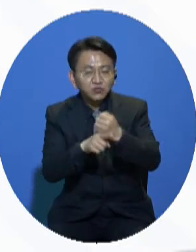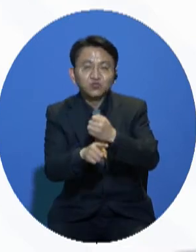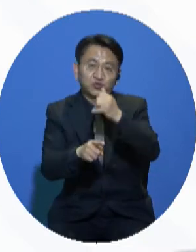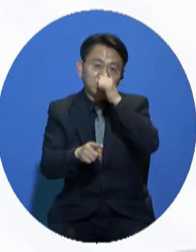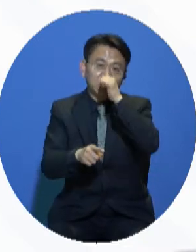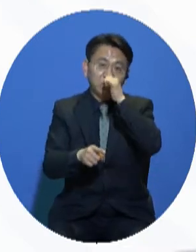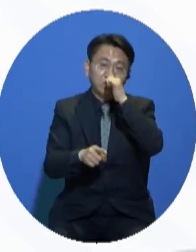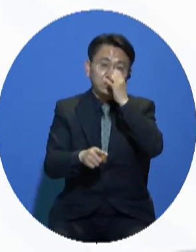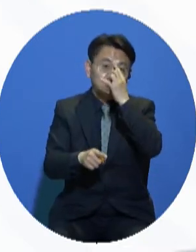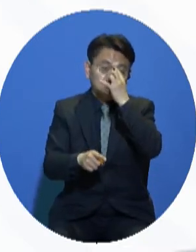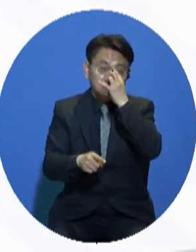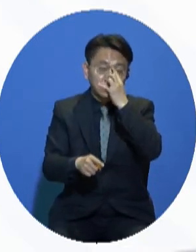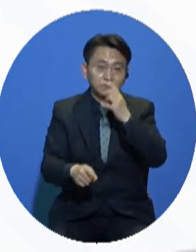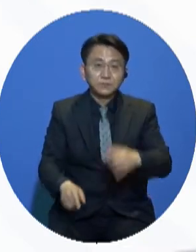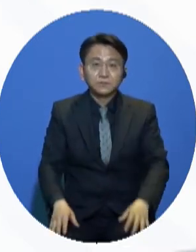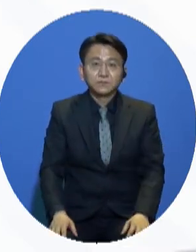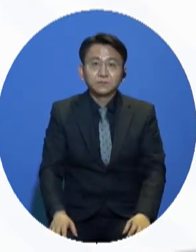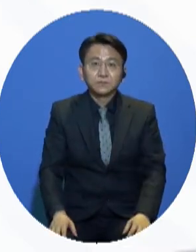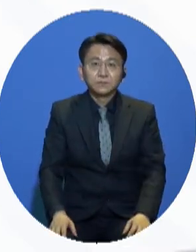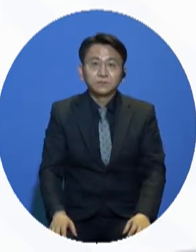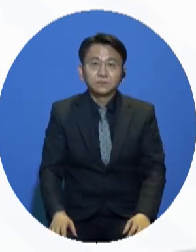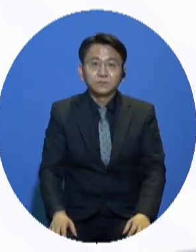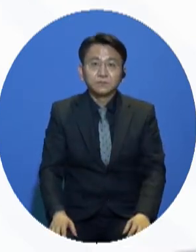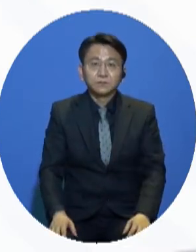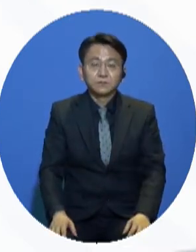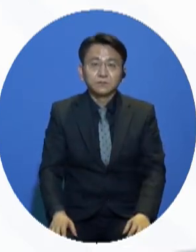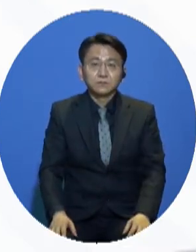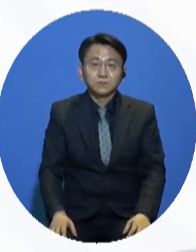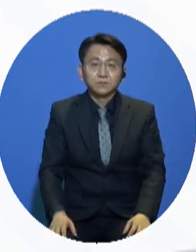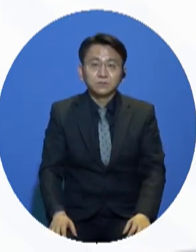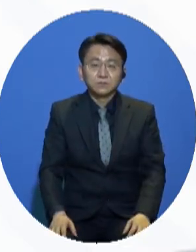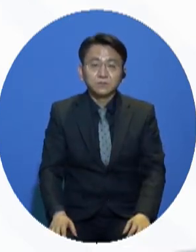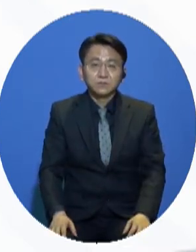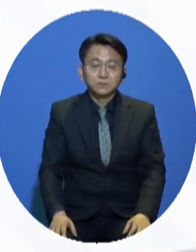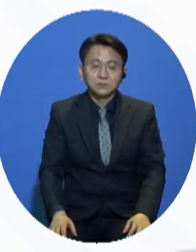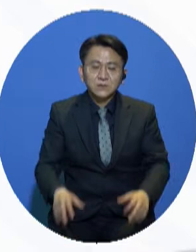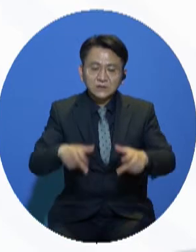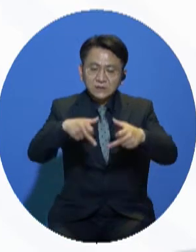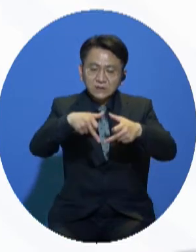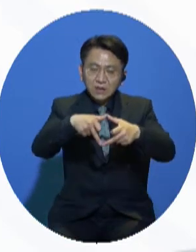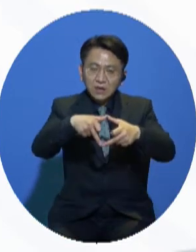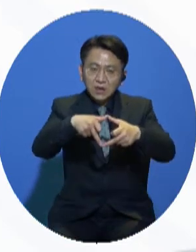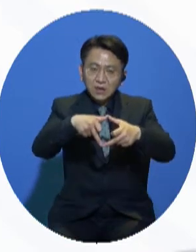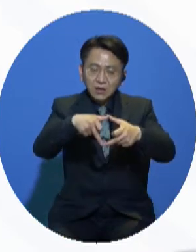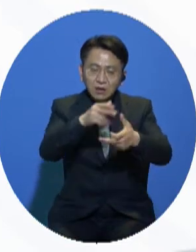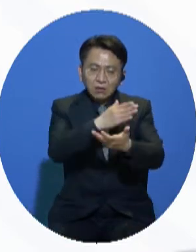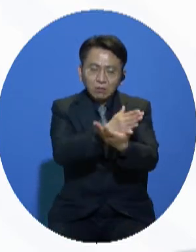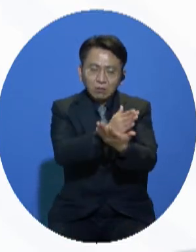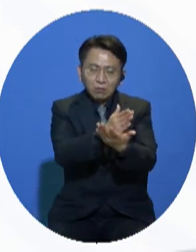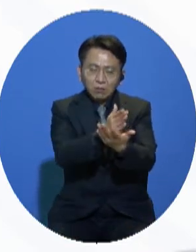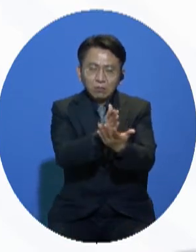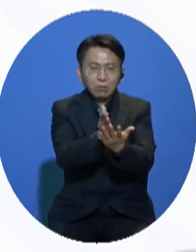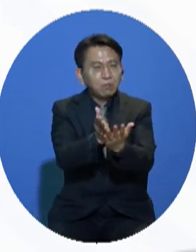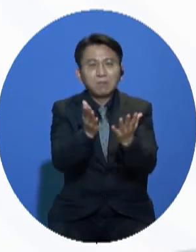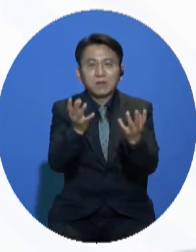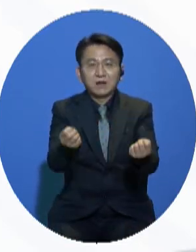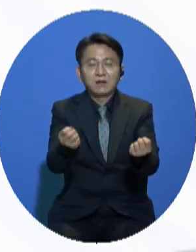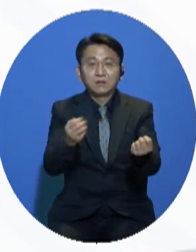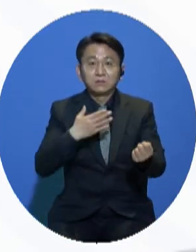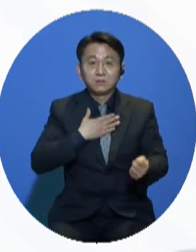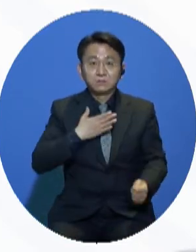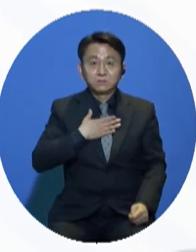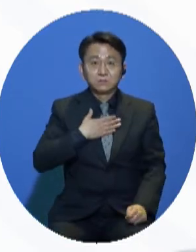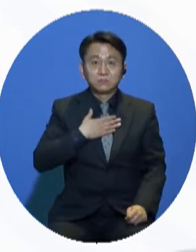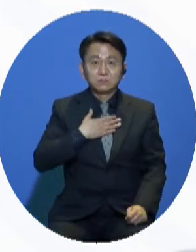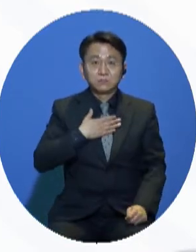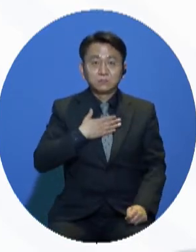있습니다. 그리고 사실 워낙 그 장애의 범위가 굉장히 넓기도 합니다. 근데 보시다시피